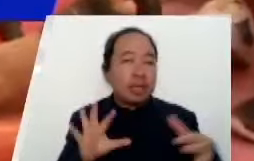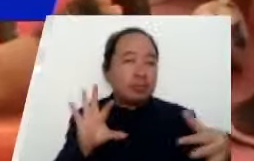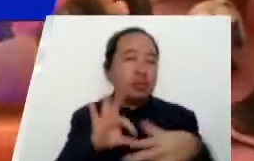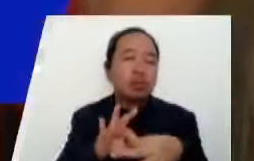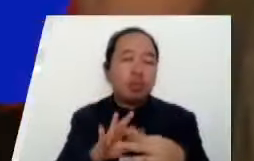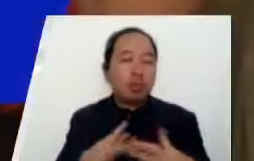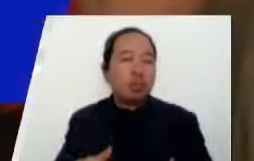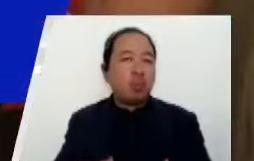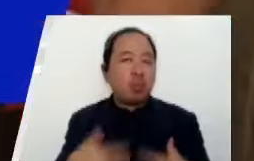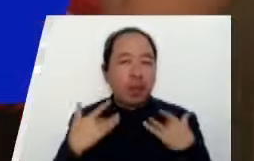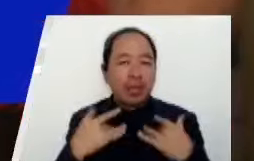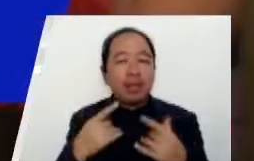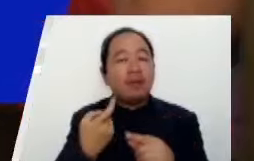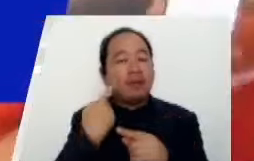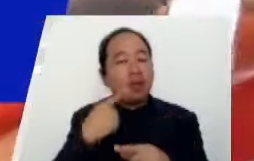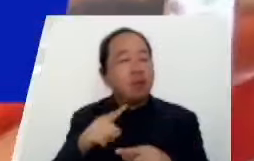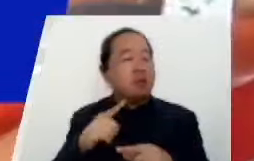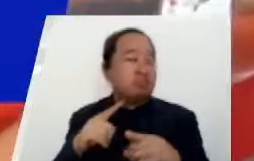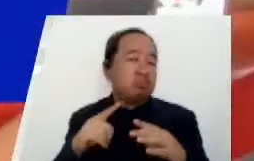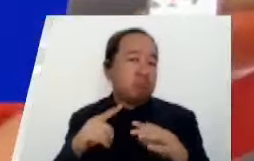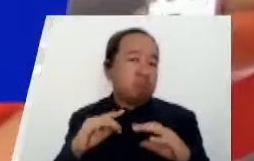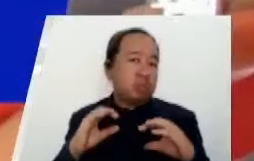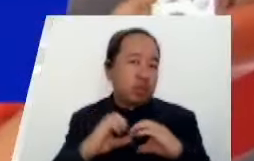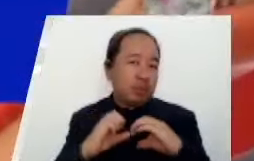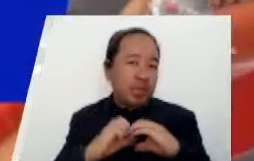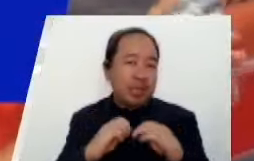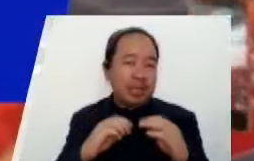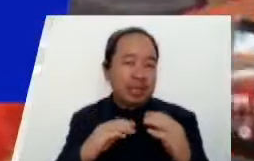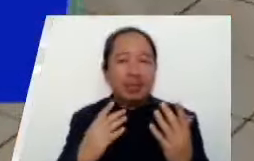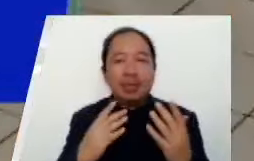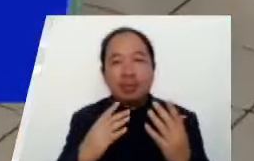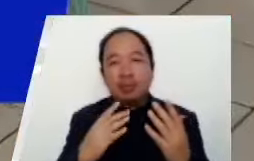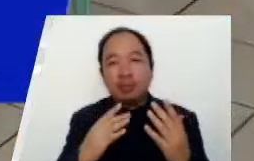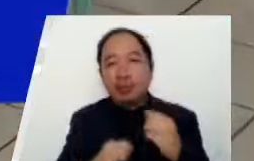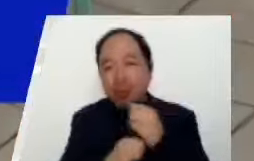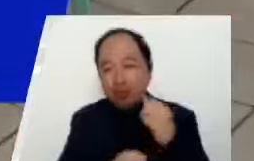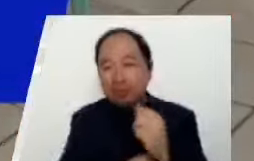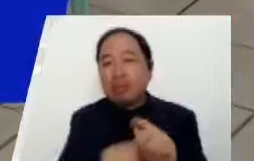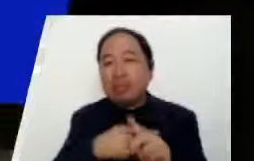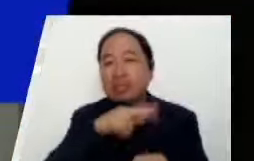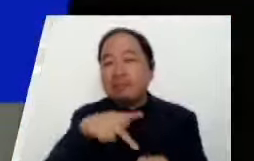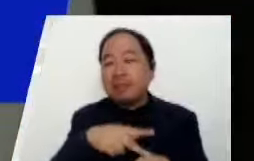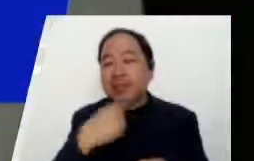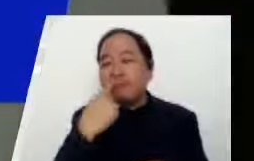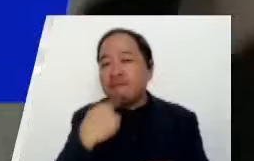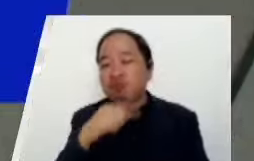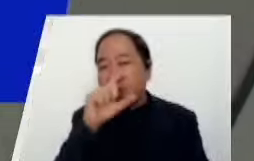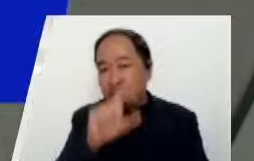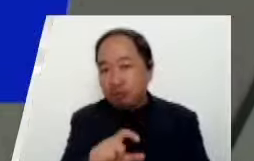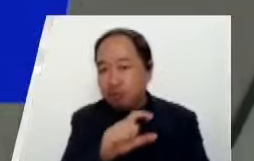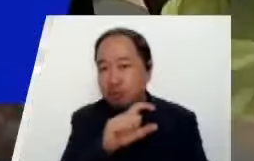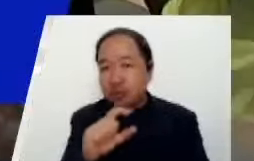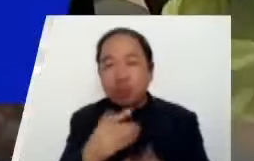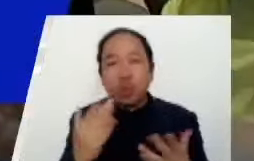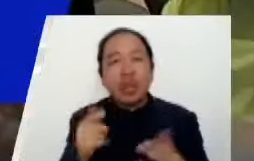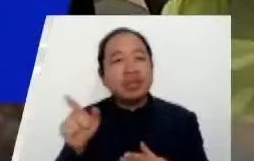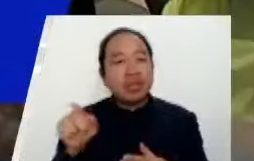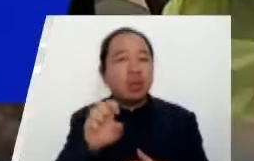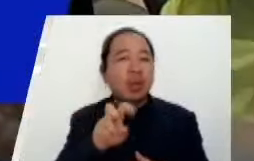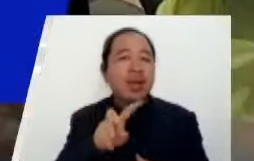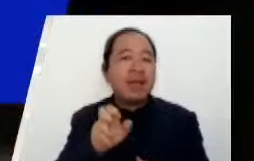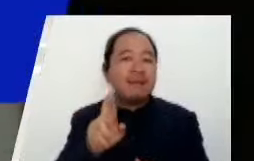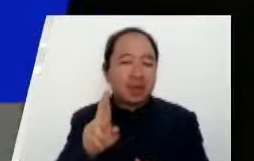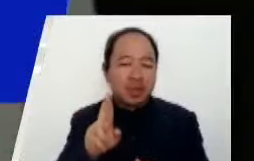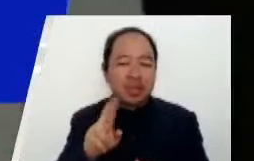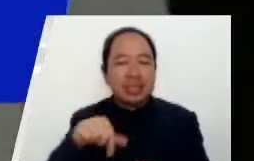Foundation at Philippine Red Cross sa Ever Commonwealth Quezon City. Bayaning kapuso ka, kaibigan